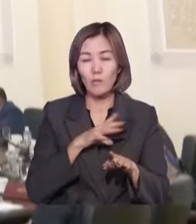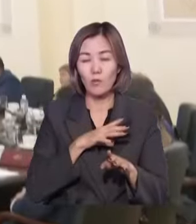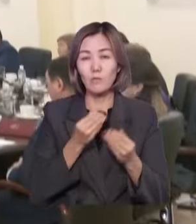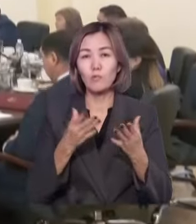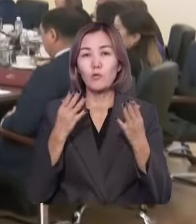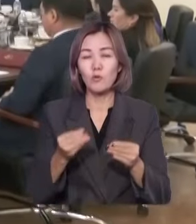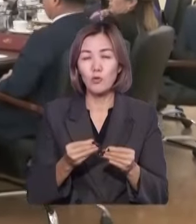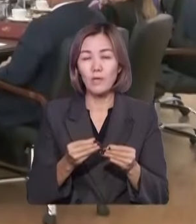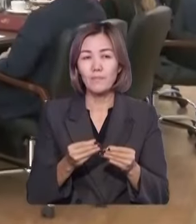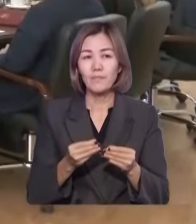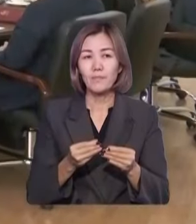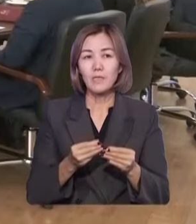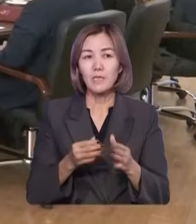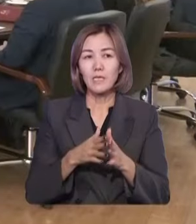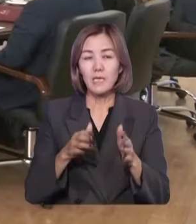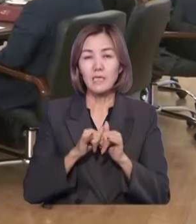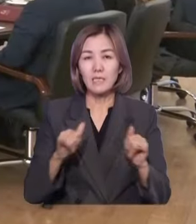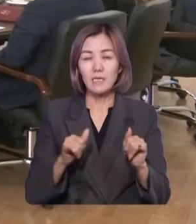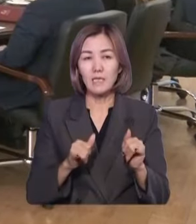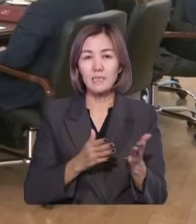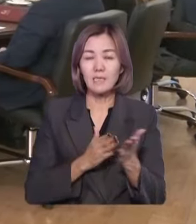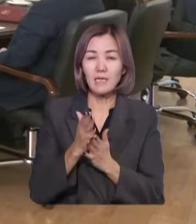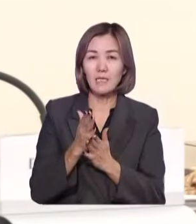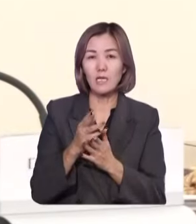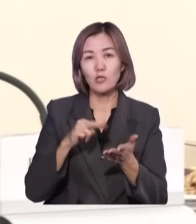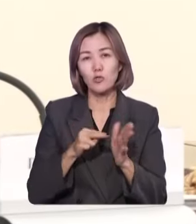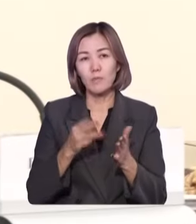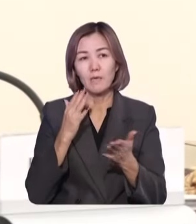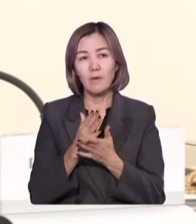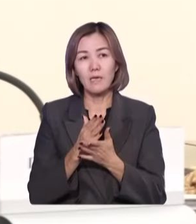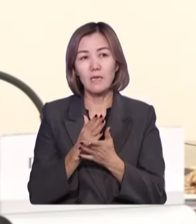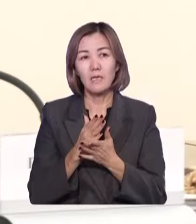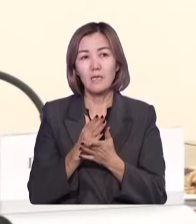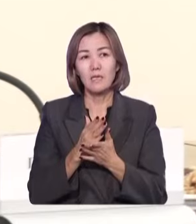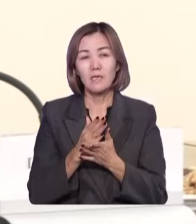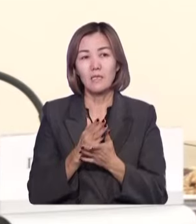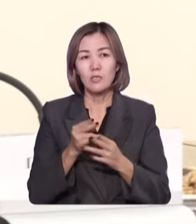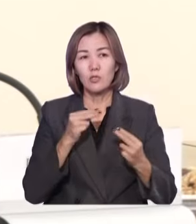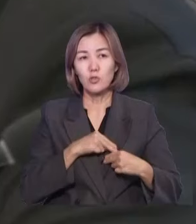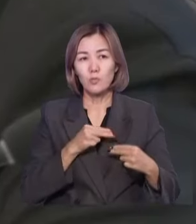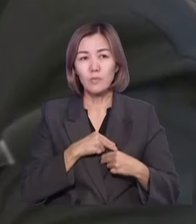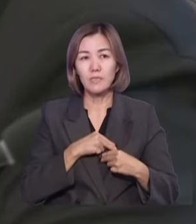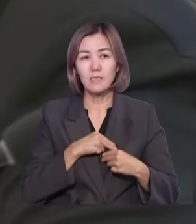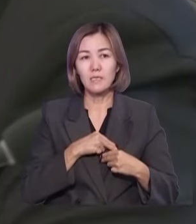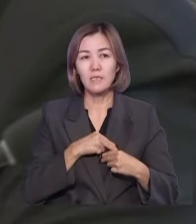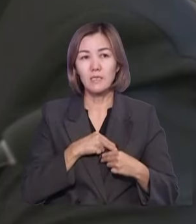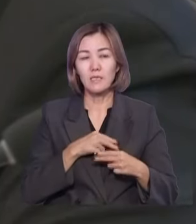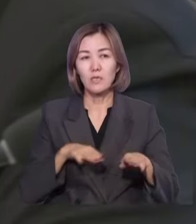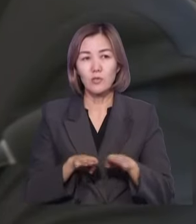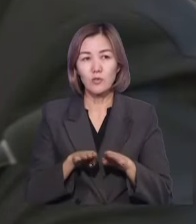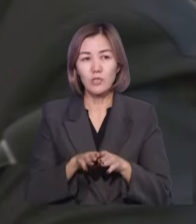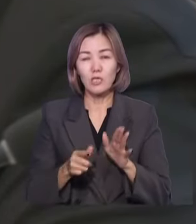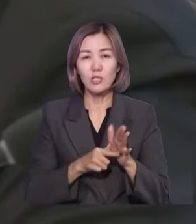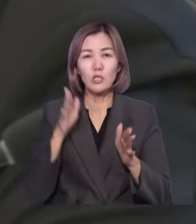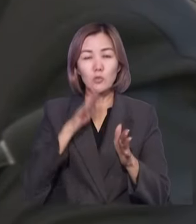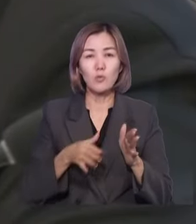Бүгінде құзыреті көп, көкжиегі кең, стратегиялық жоспары бар. Өңірлер үшін жұмыс тұс бағдары іспетті. Жетісу